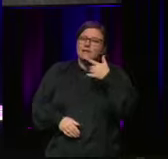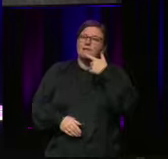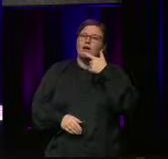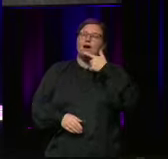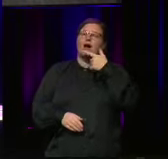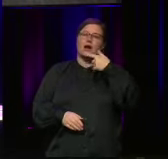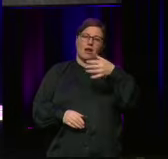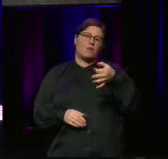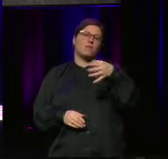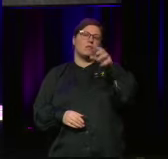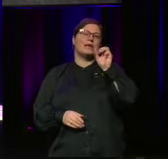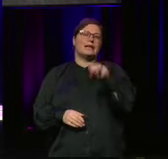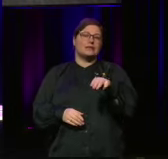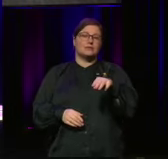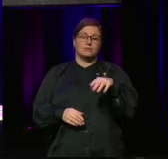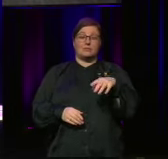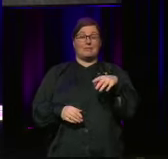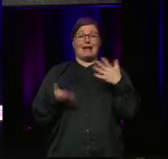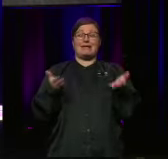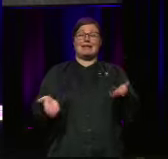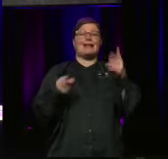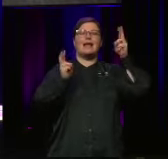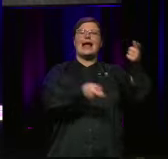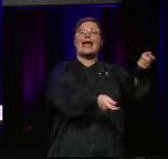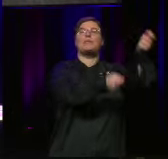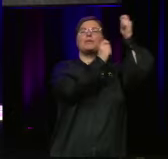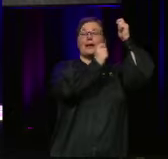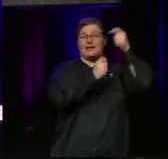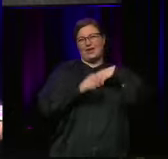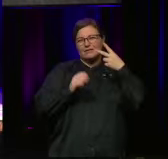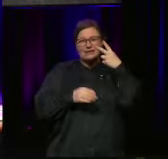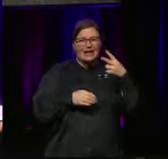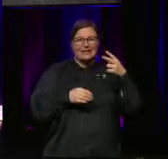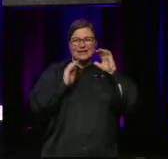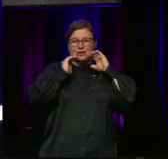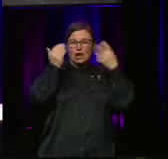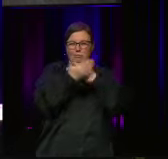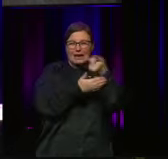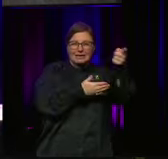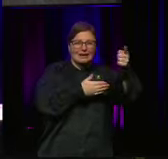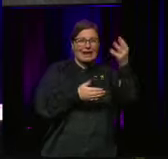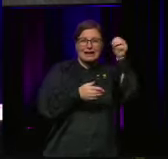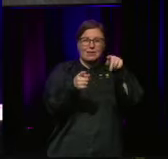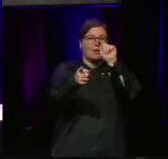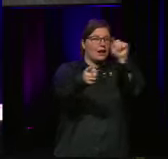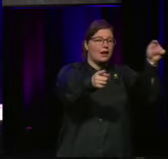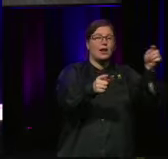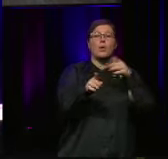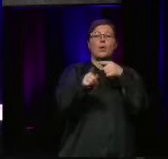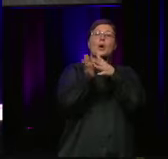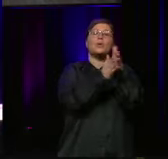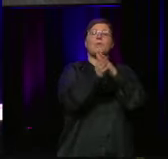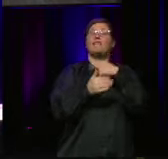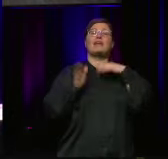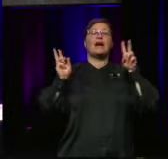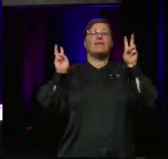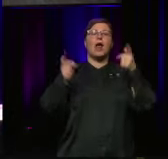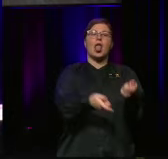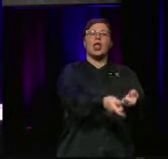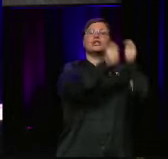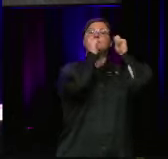populismen, som vi ganska enkelt kan importera. Och vi har ju sett exempel, framförallt i sociala medier, på utmaningar som vi har importerat rakt av